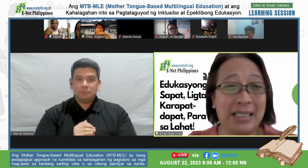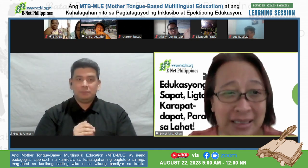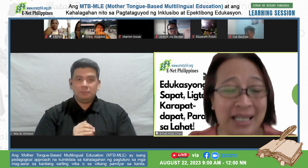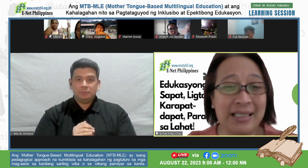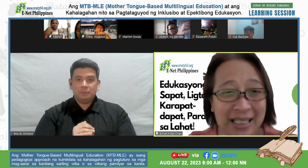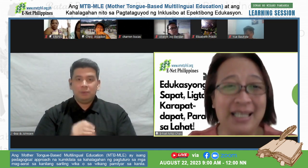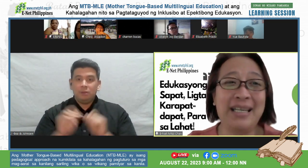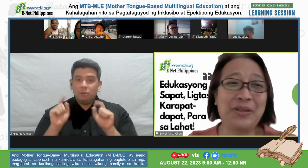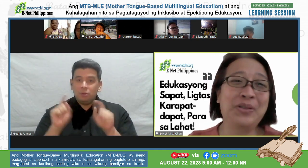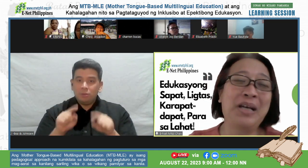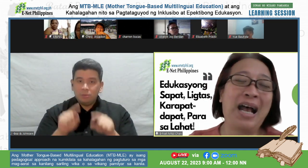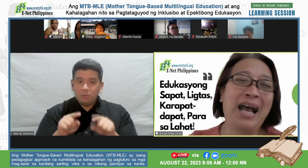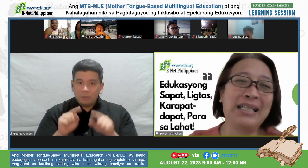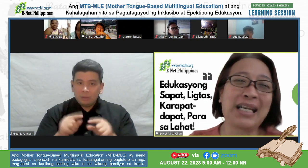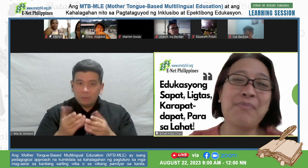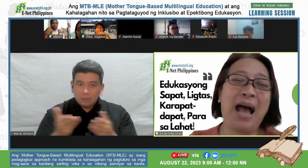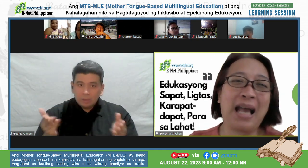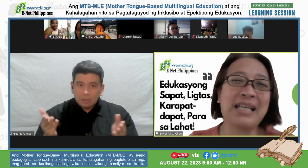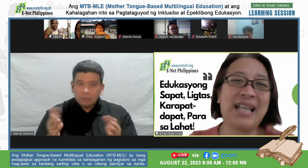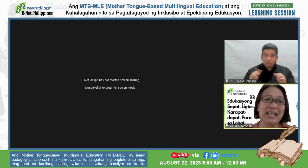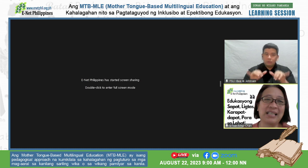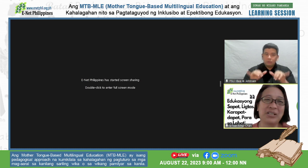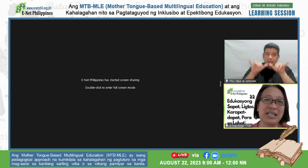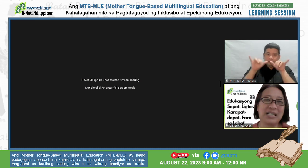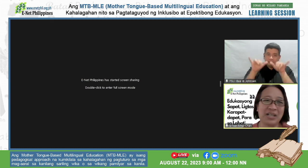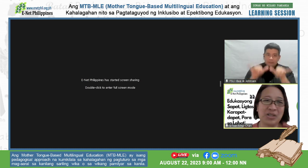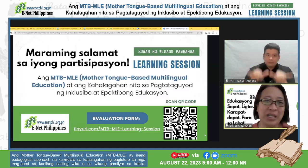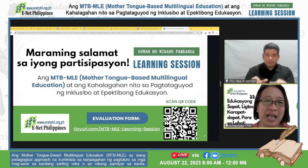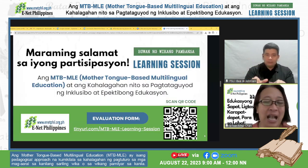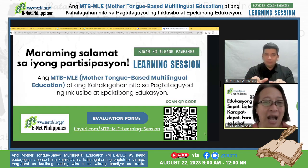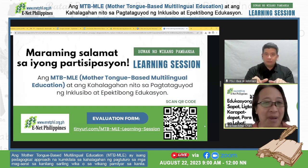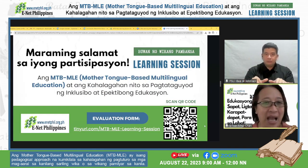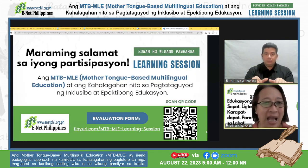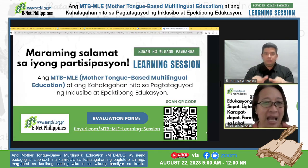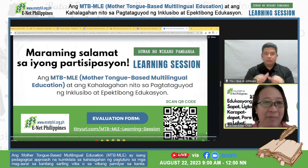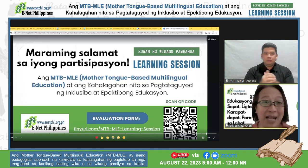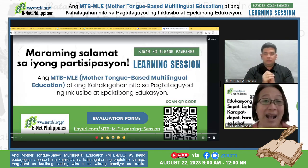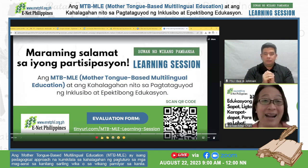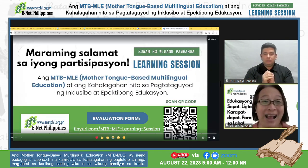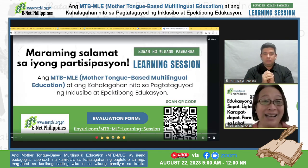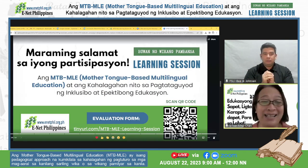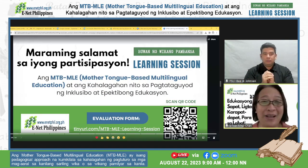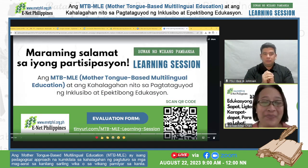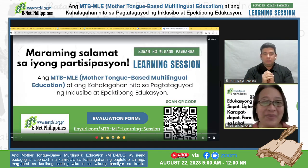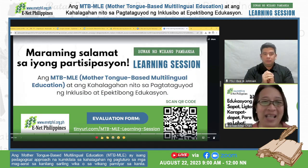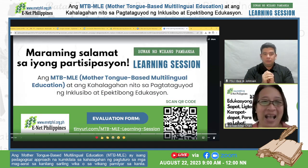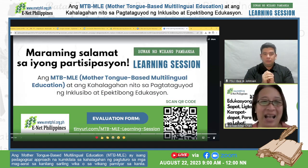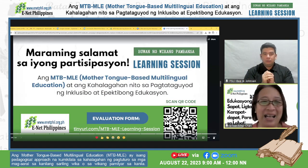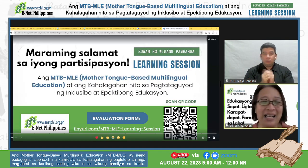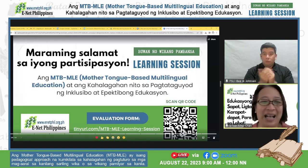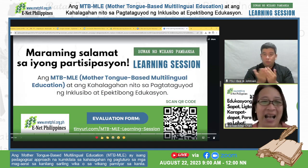nagsidalo na nanatili, no, nakibahagi sa ating learning session, ang mga mag-aaral